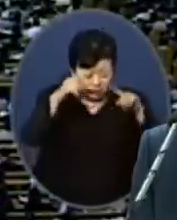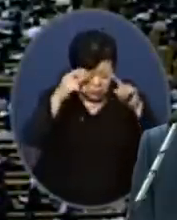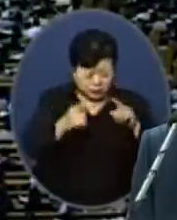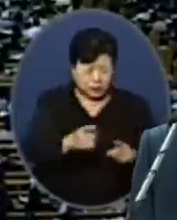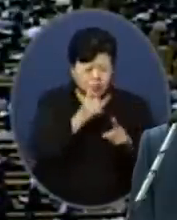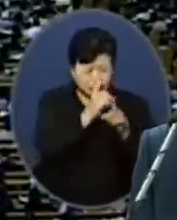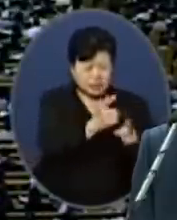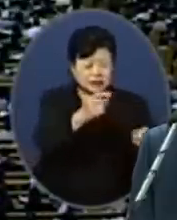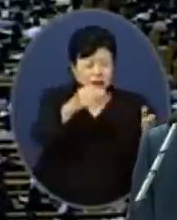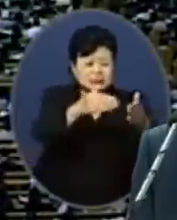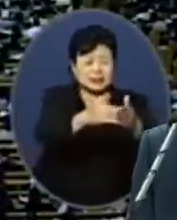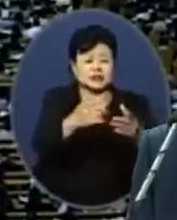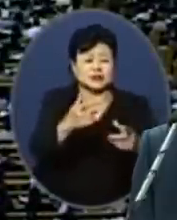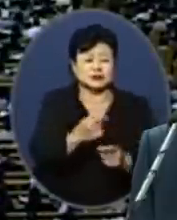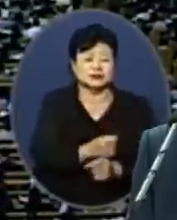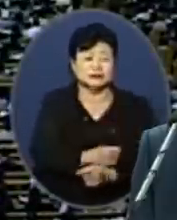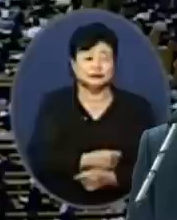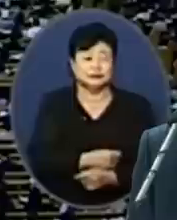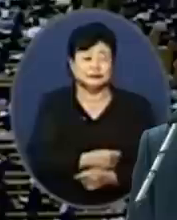이겨놓은 원수인 것입니다.